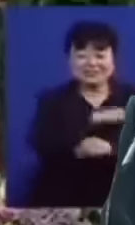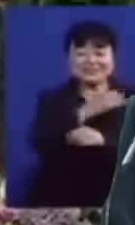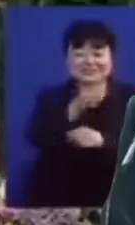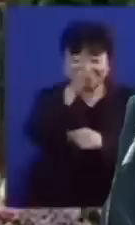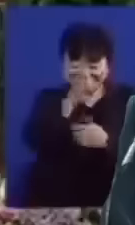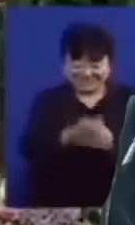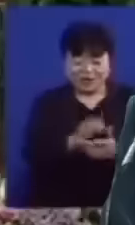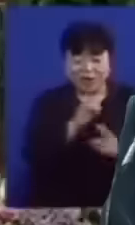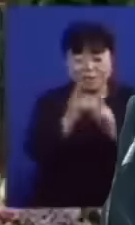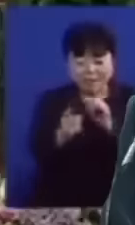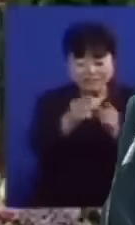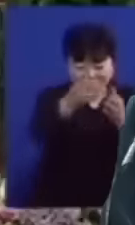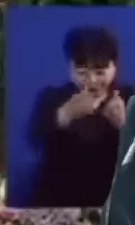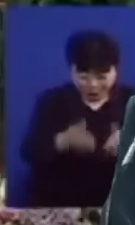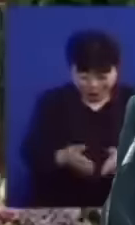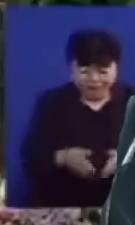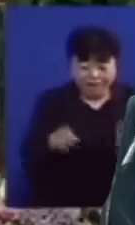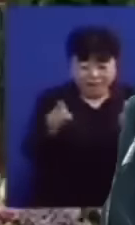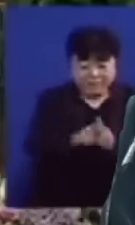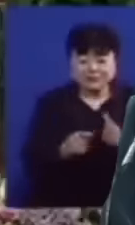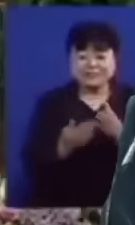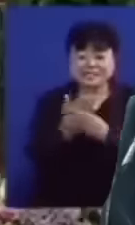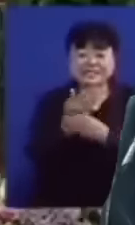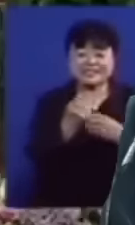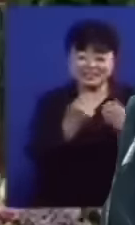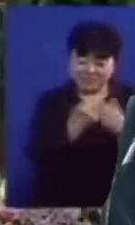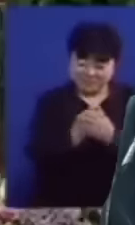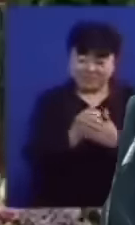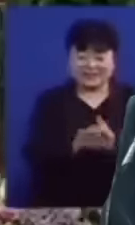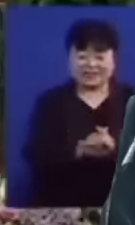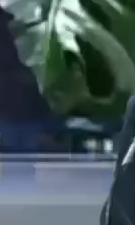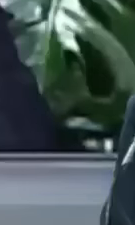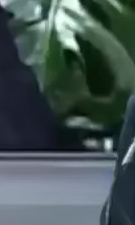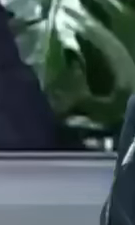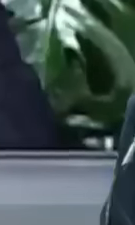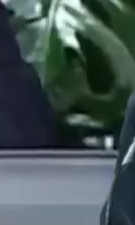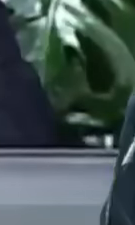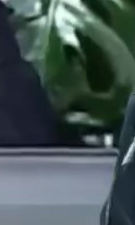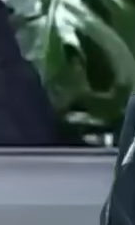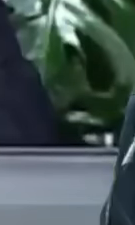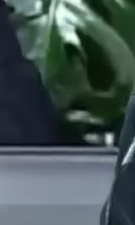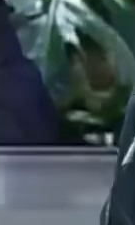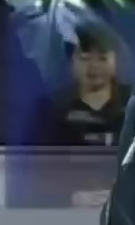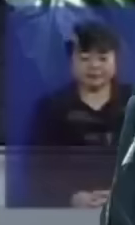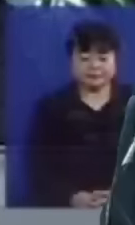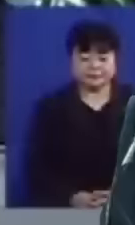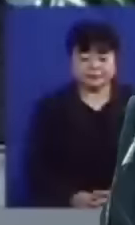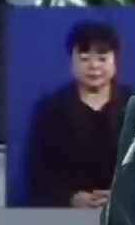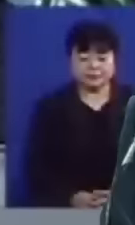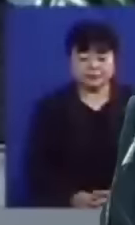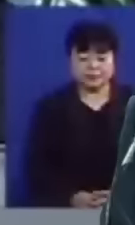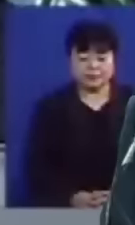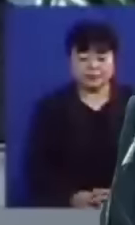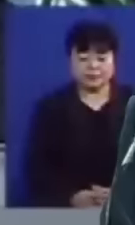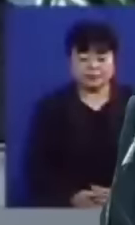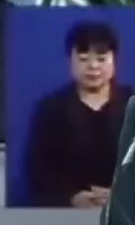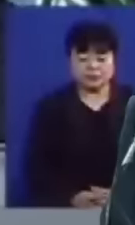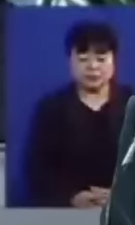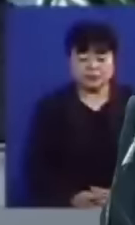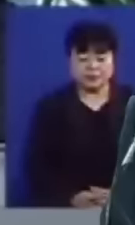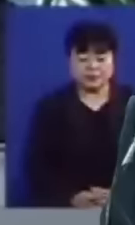것은 말씀을 통해서 믿음이 생겨나기 때문인 것입니다. 람마카이야 라시키야라바